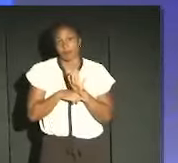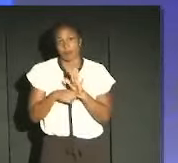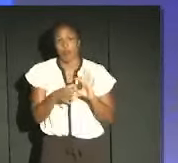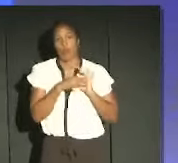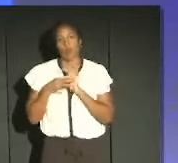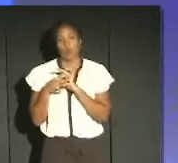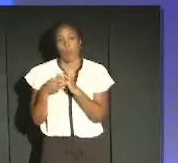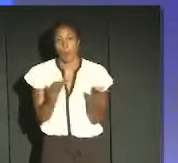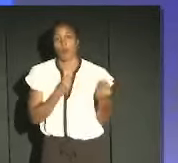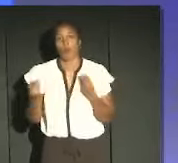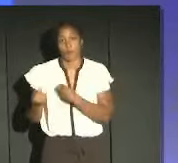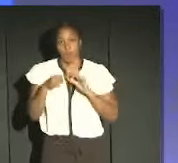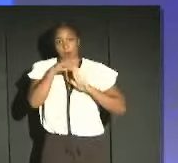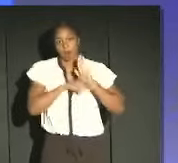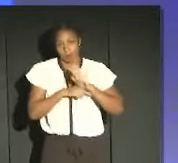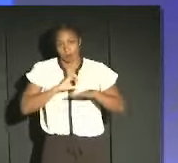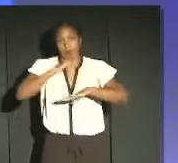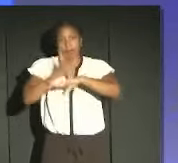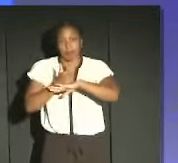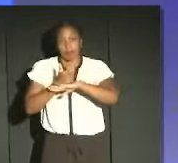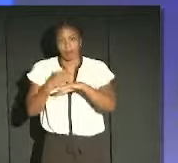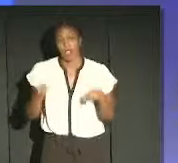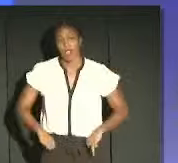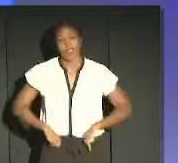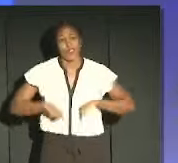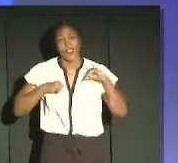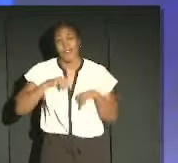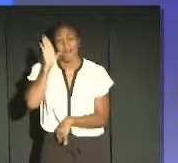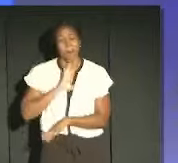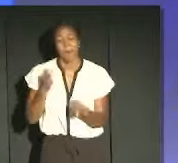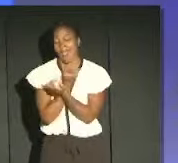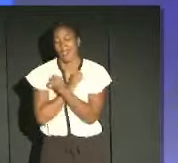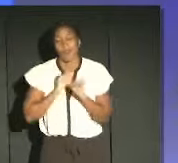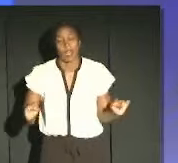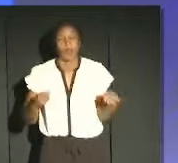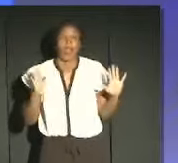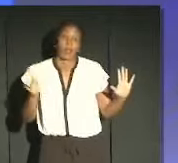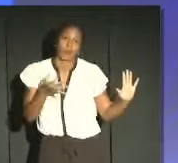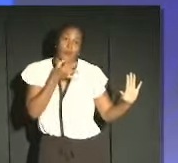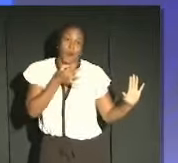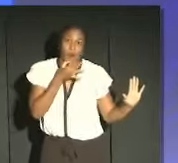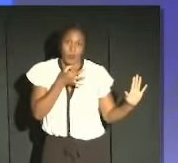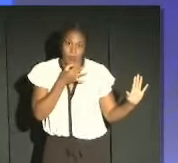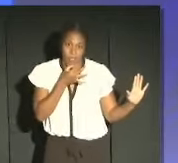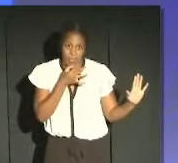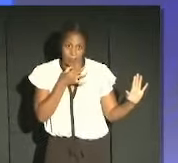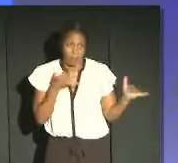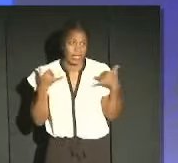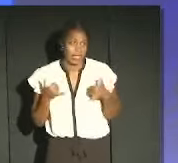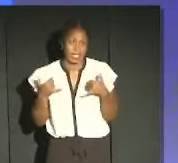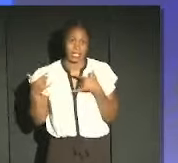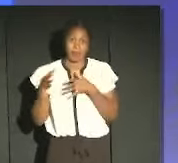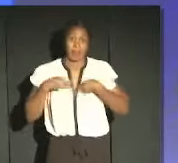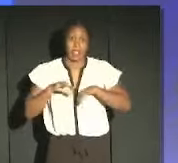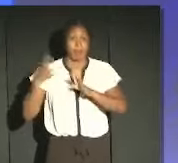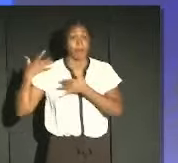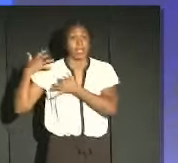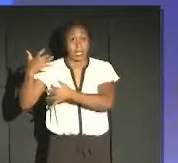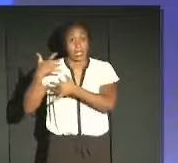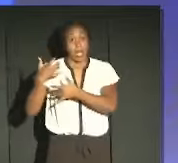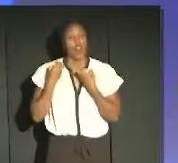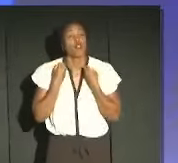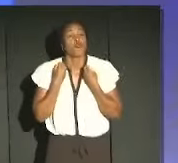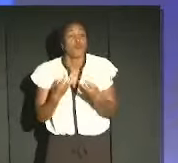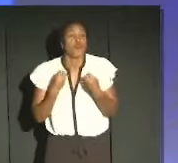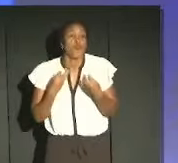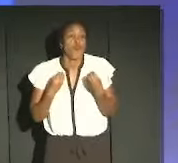une jeune femmeelle est jeune une jeune femme extraordinaire et je profite pour dire que dans notre pays Martinique on a souvent